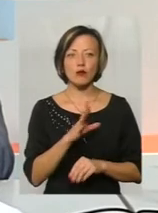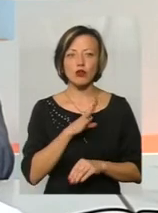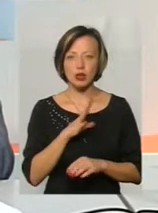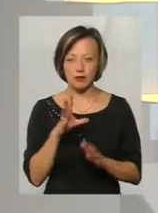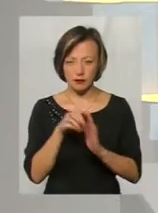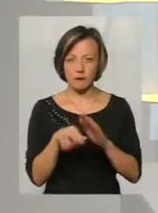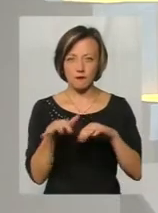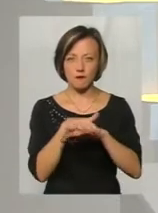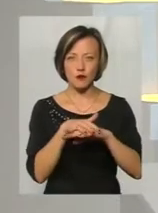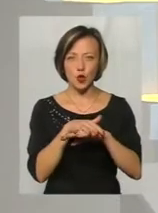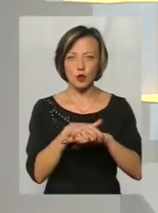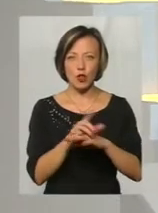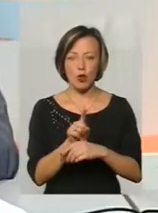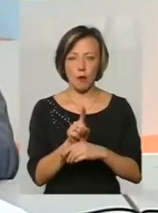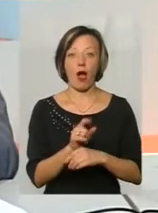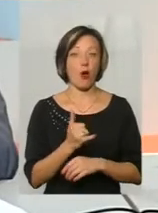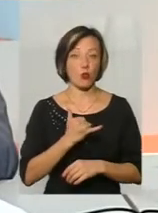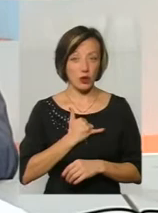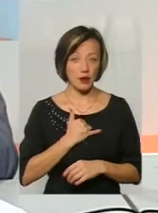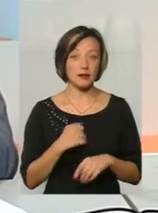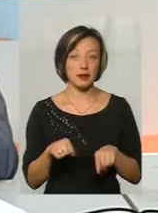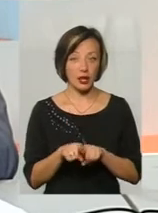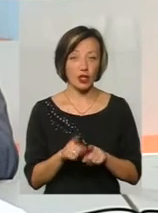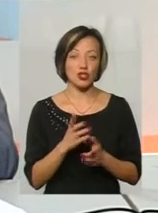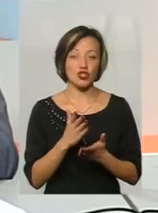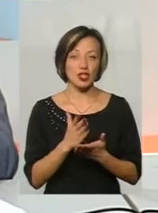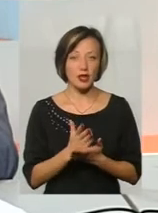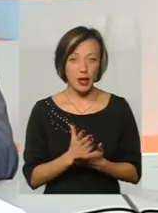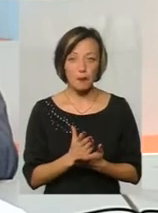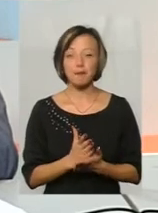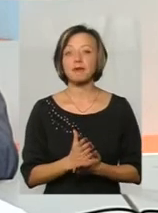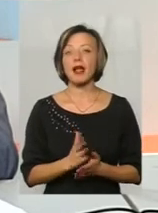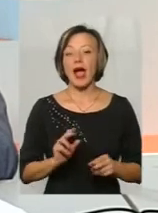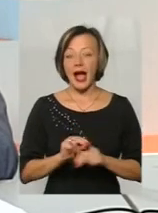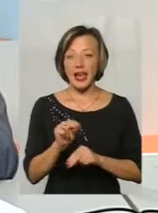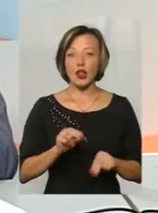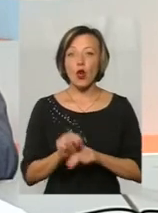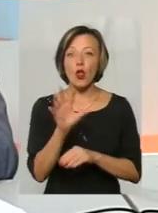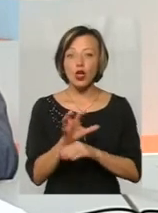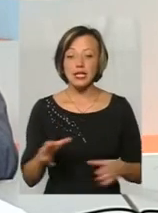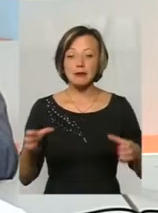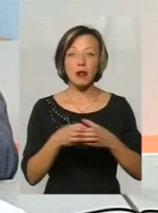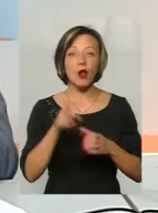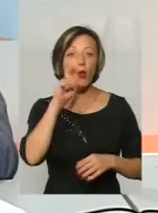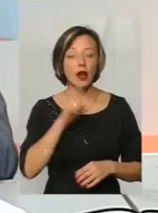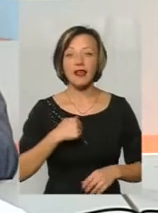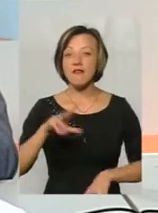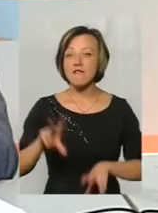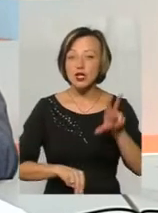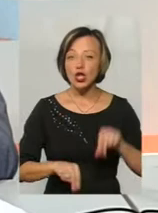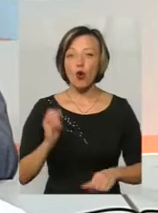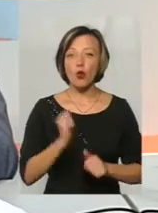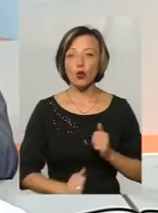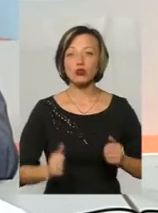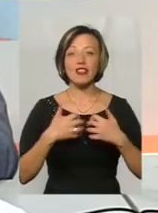соціумі нормальною. В нас теж є кінологічна спілка України. І я вважаю, що кожну тварину,